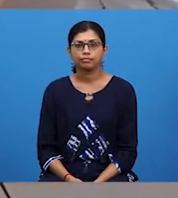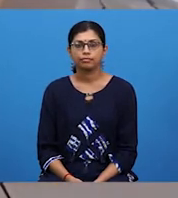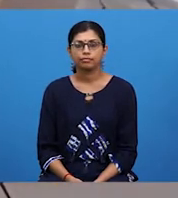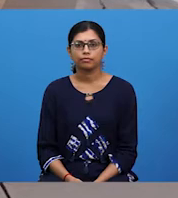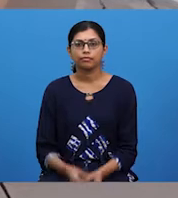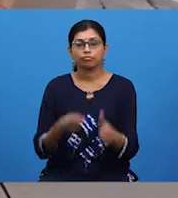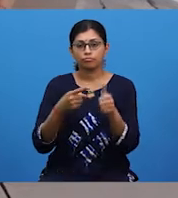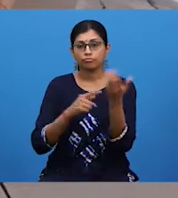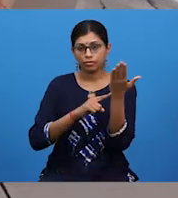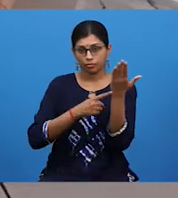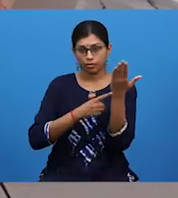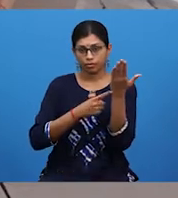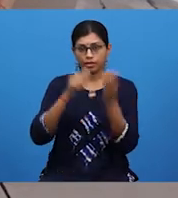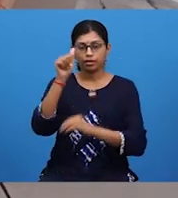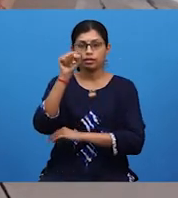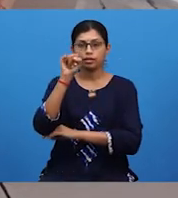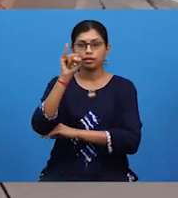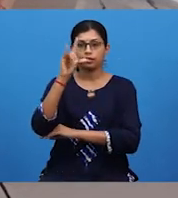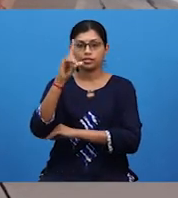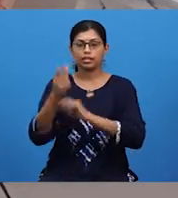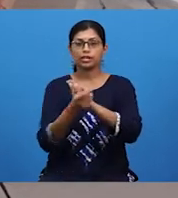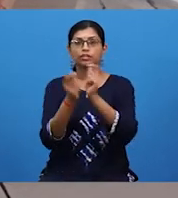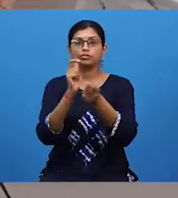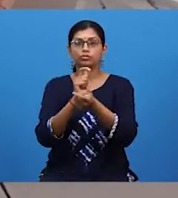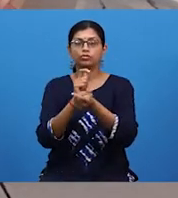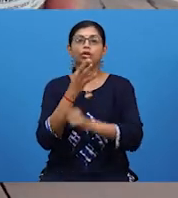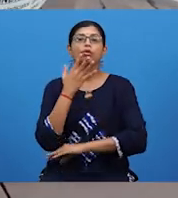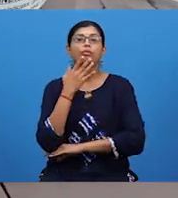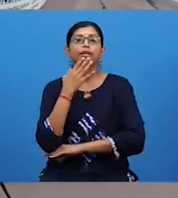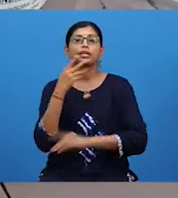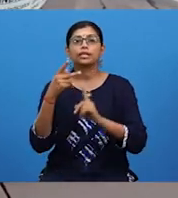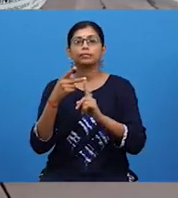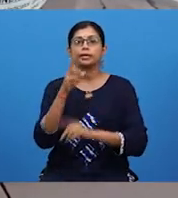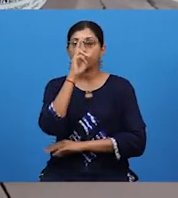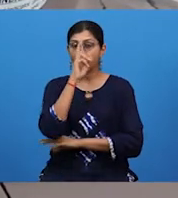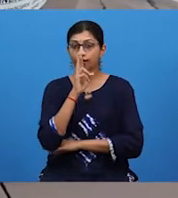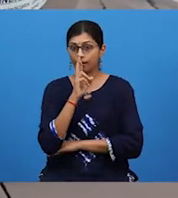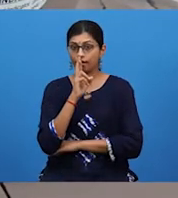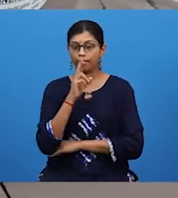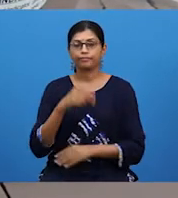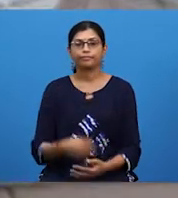Pada permulaannya, asid akan menukar warna penunjuk semesta kepada merah.